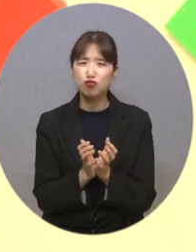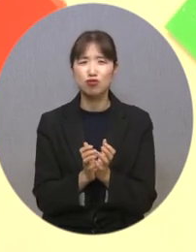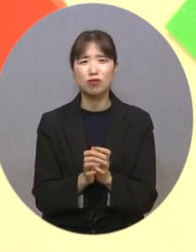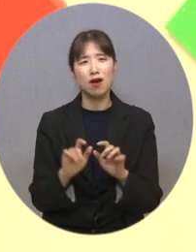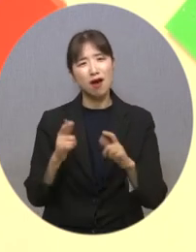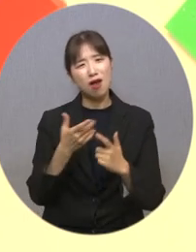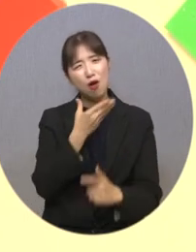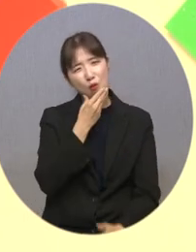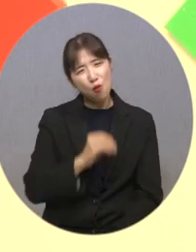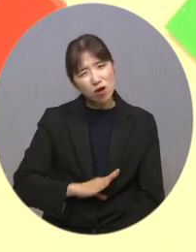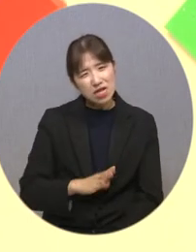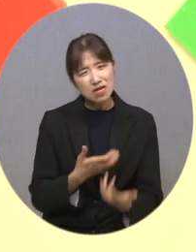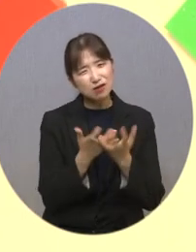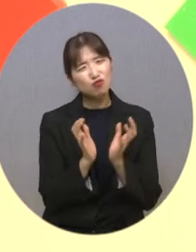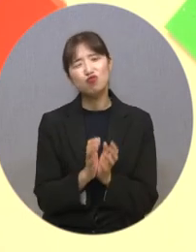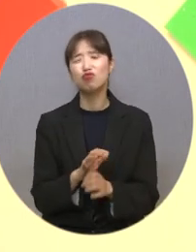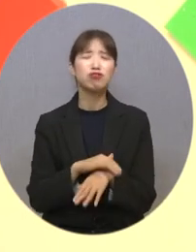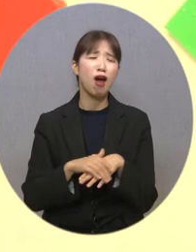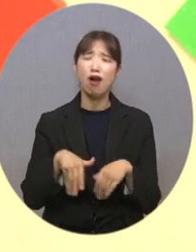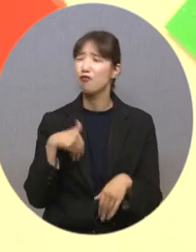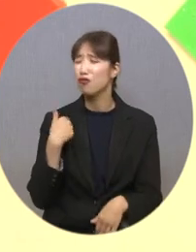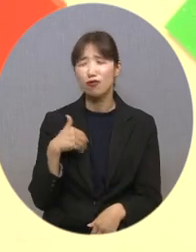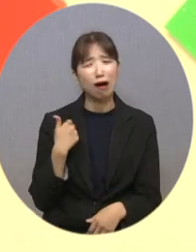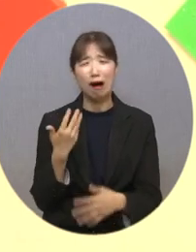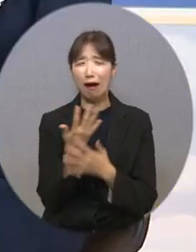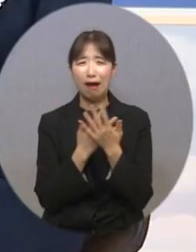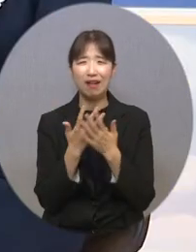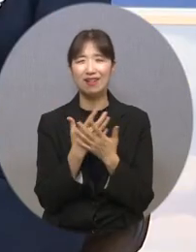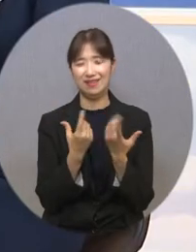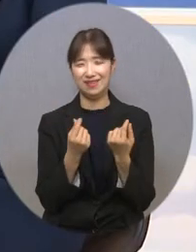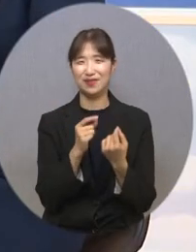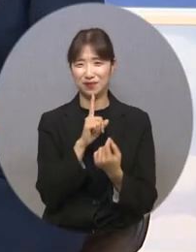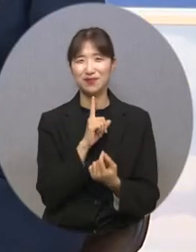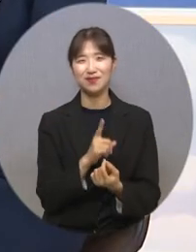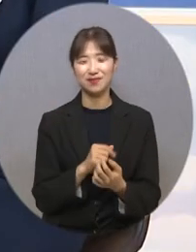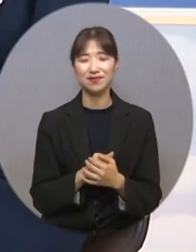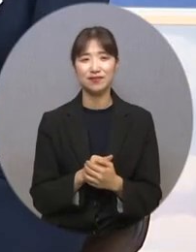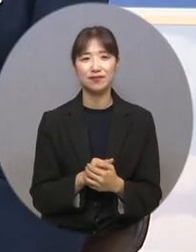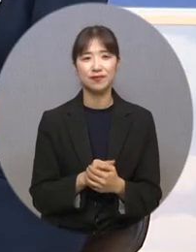이제 보건 복지 문제 모르겠다 이제 그런 얘기를 많이 이렇게 그러시구나. 하고 있는데요.